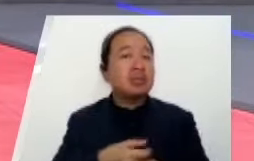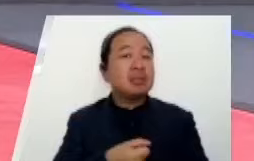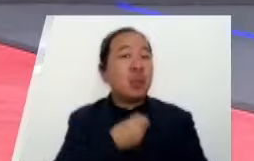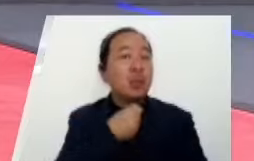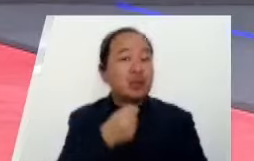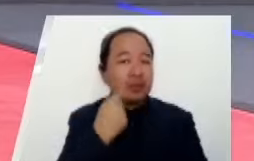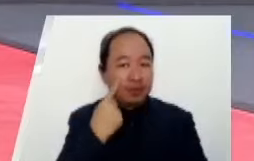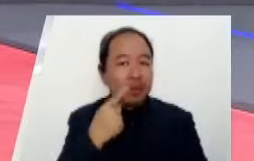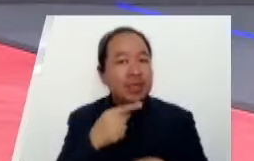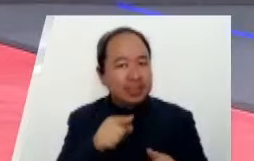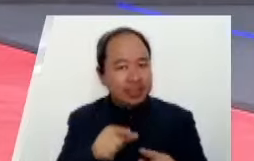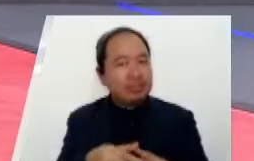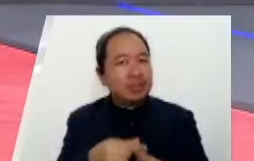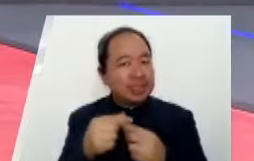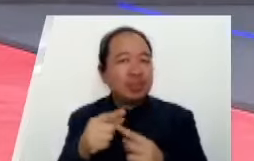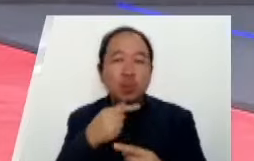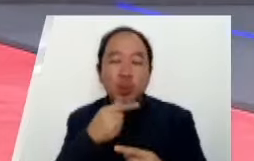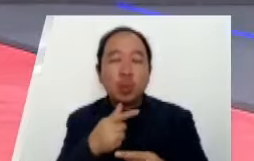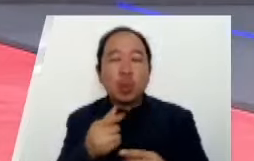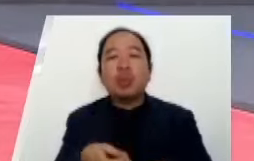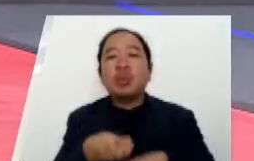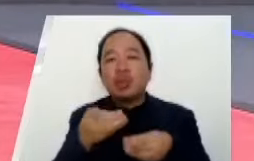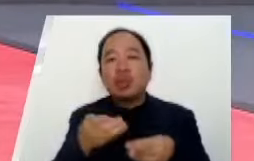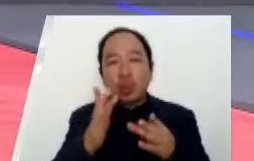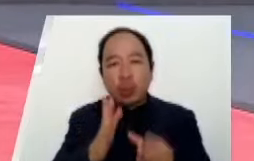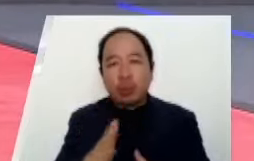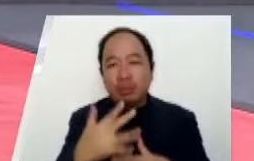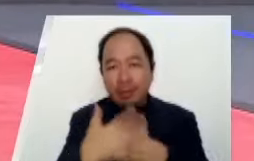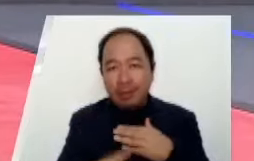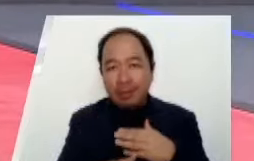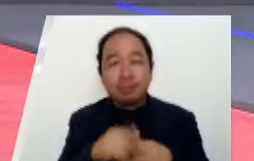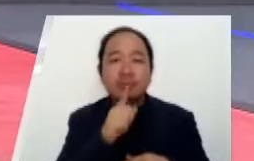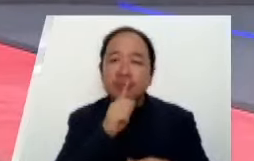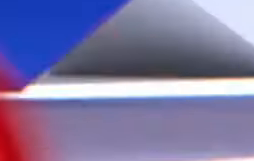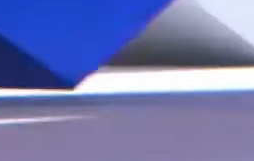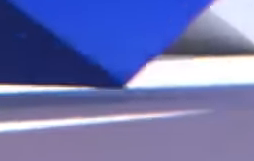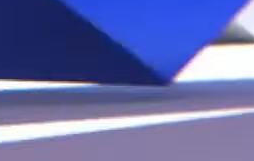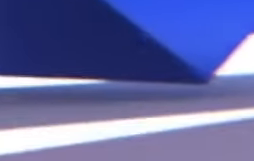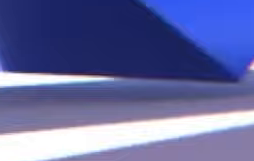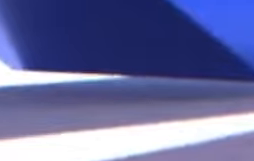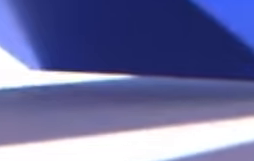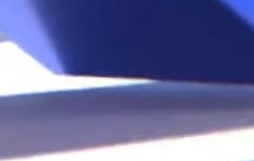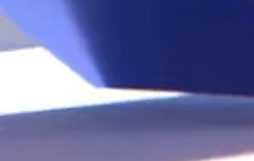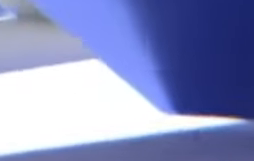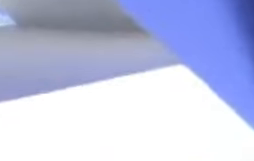sa mga blood donors, tunay po kayong bayaning kapuso.